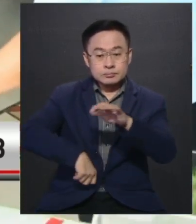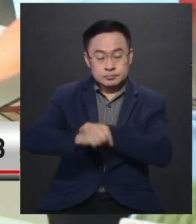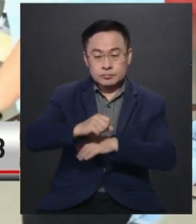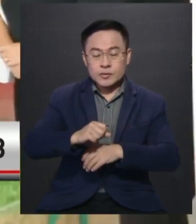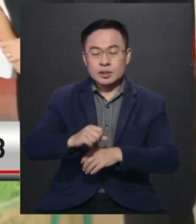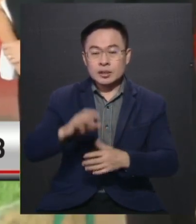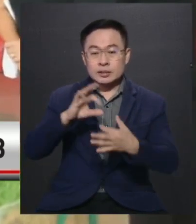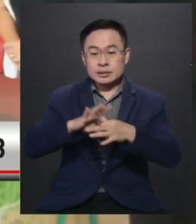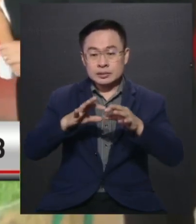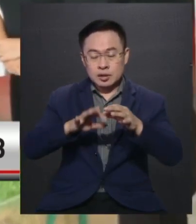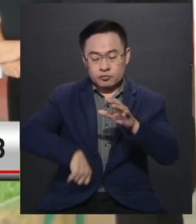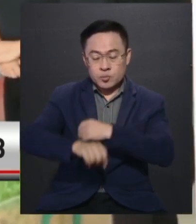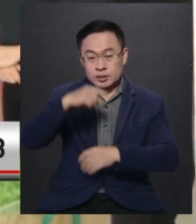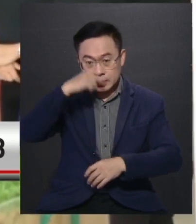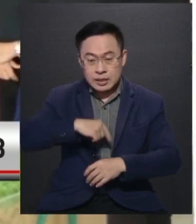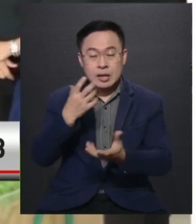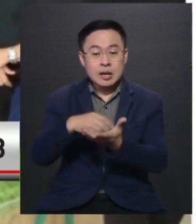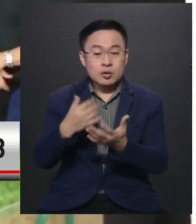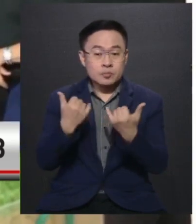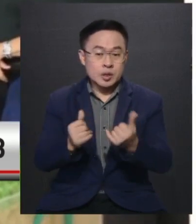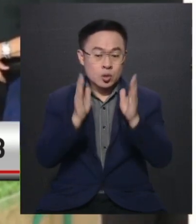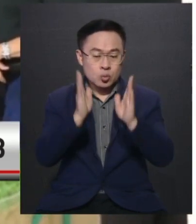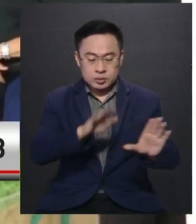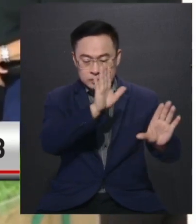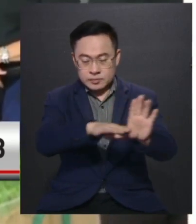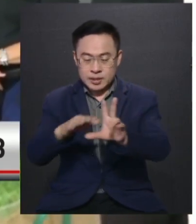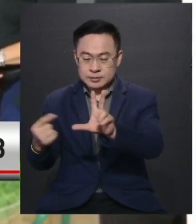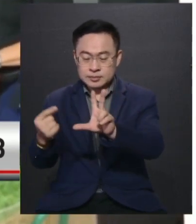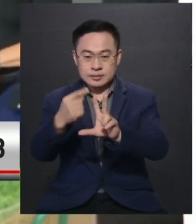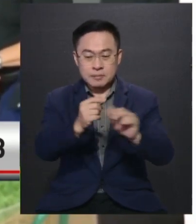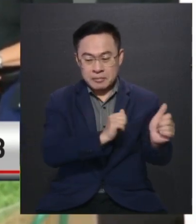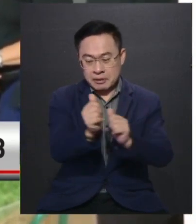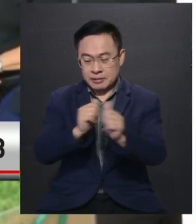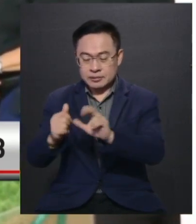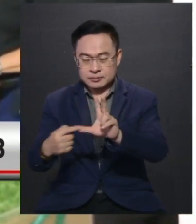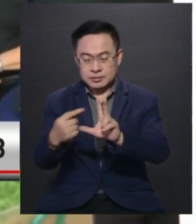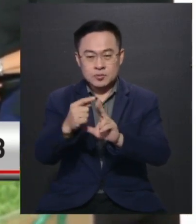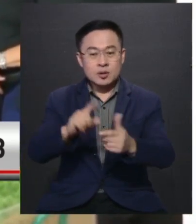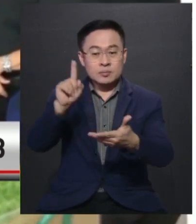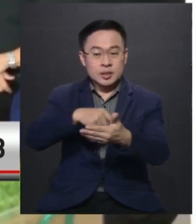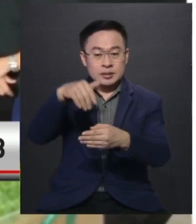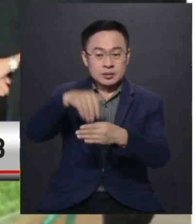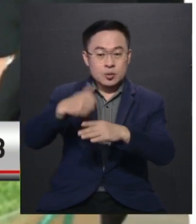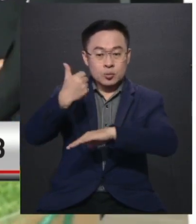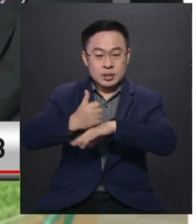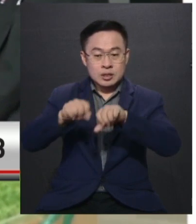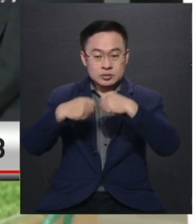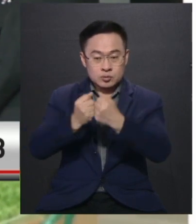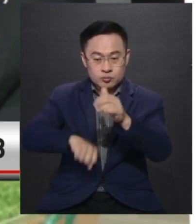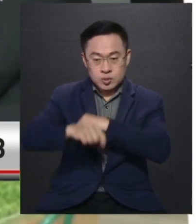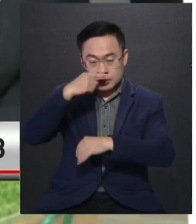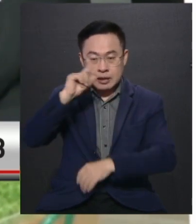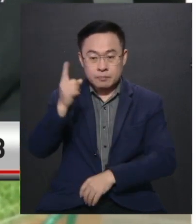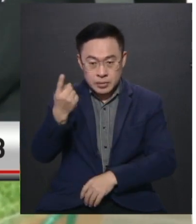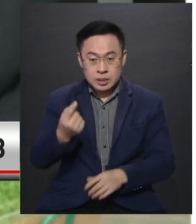ตามกระแสข่าวที่ออกมาเรื่องของการลงสมัครรับเลือกตั้งนายกสมาคมหลังจากหมดวาระเนี่ยขอเรียนอีกครั้งว่าณเวลานี้